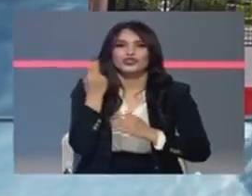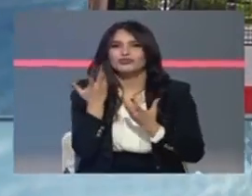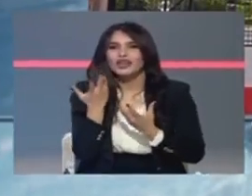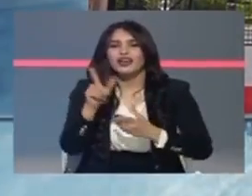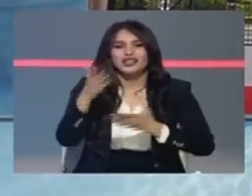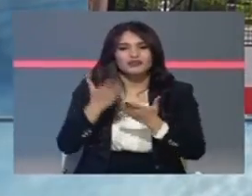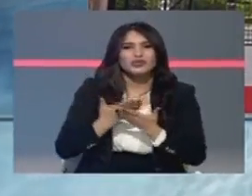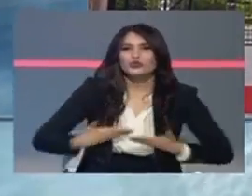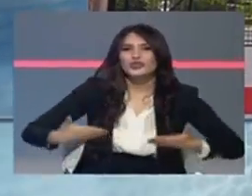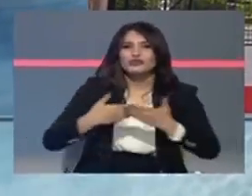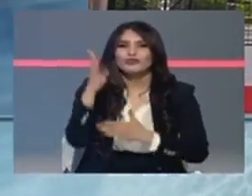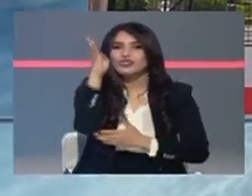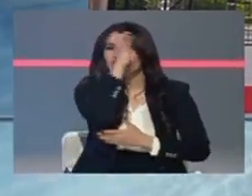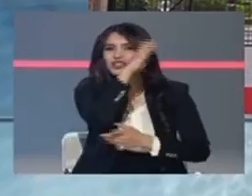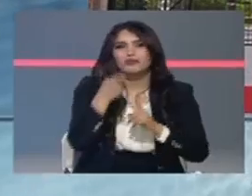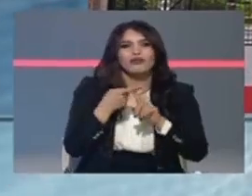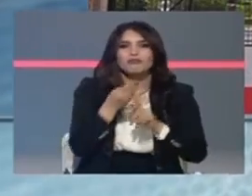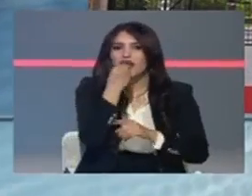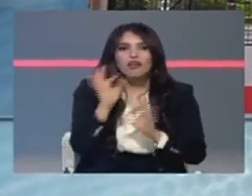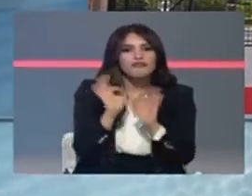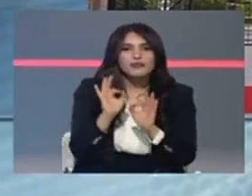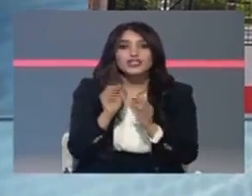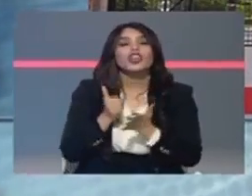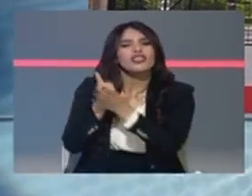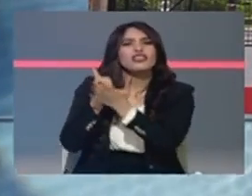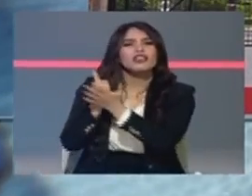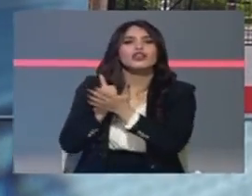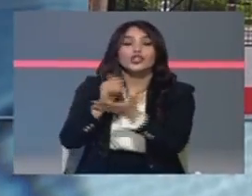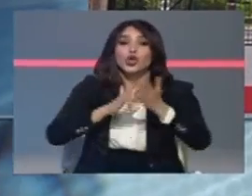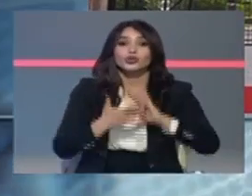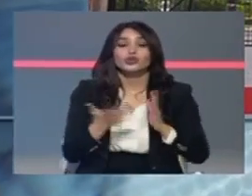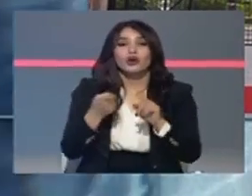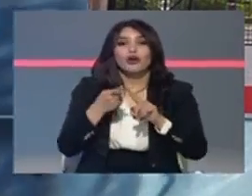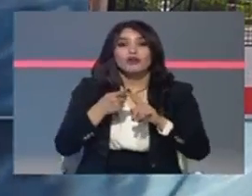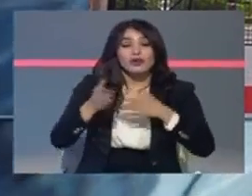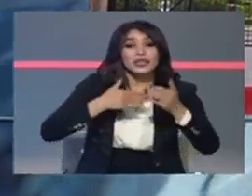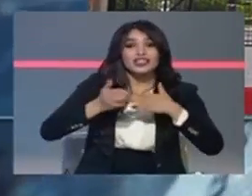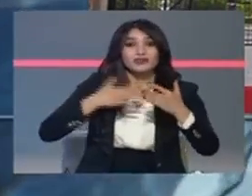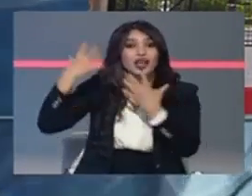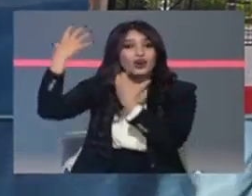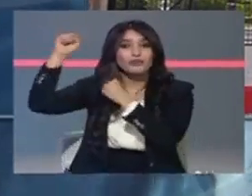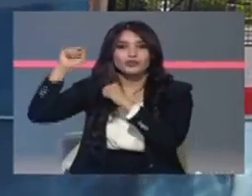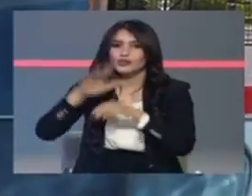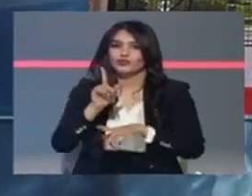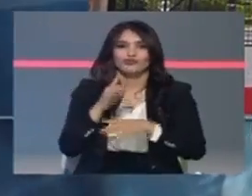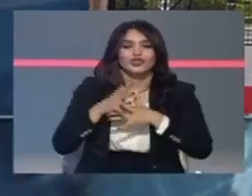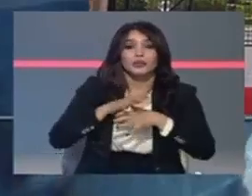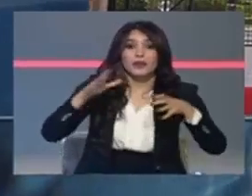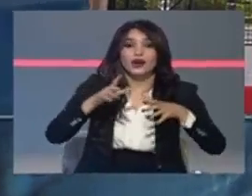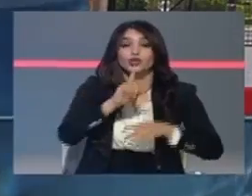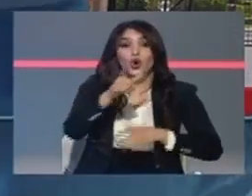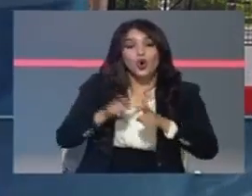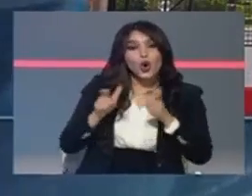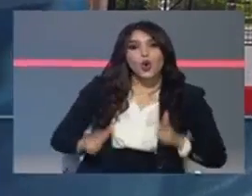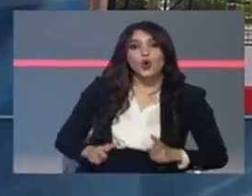في وضعيات حرجة. الإمكانيات نتاع بعثاتنا ماهيش كبيرة بالرغم أنه الحكومة أقرت